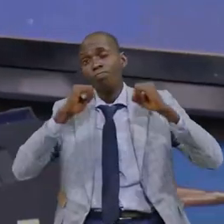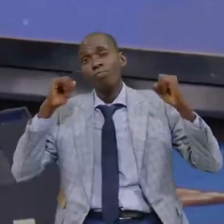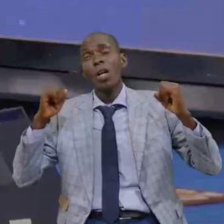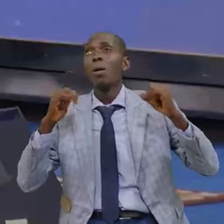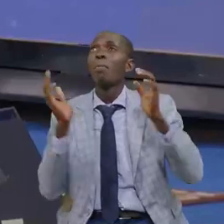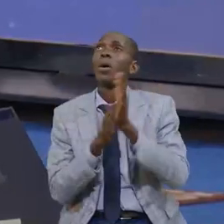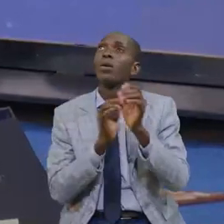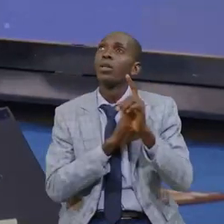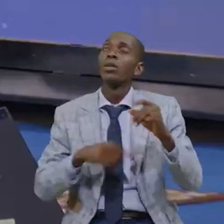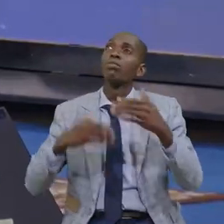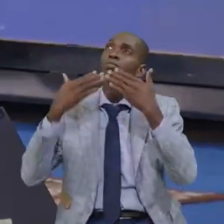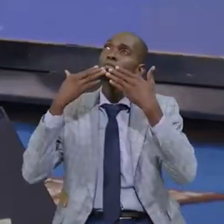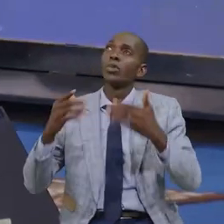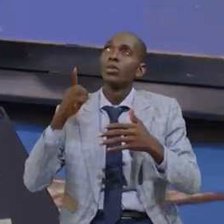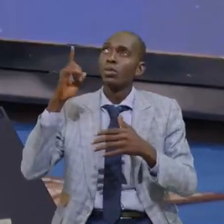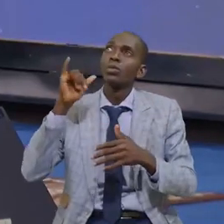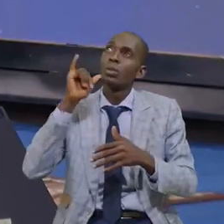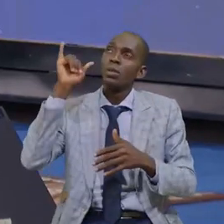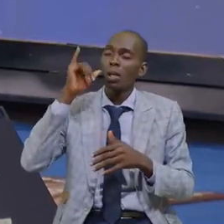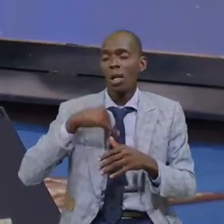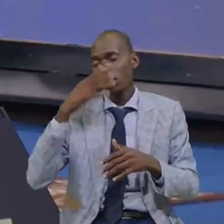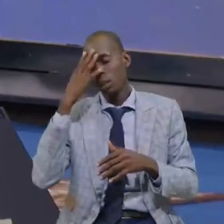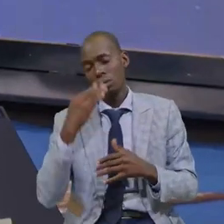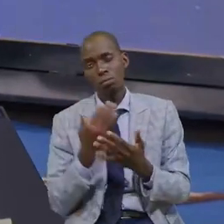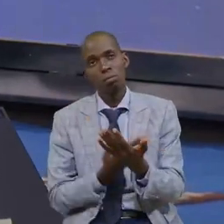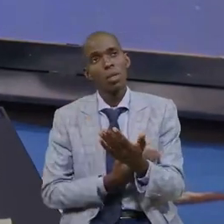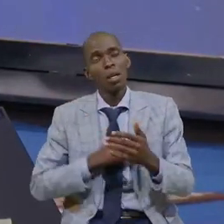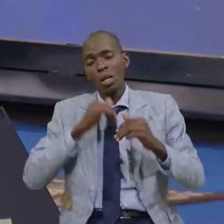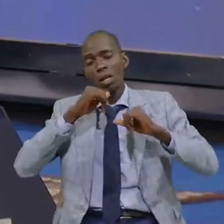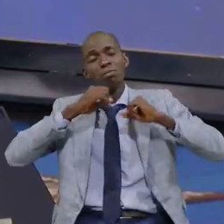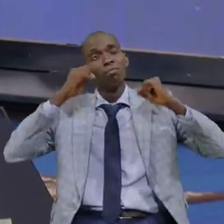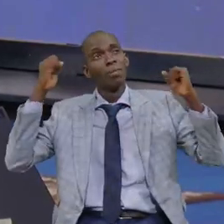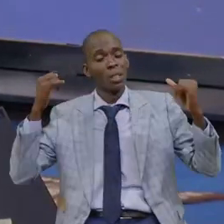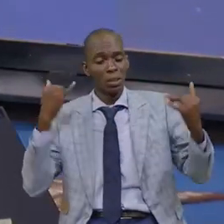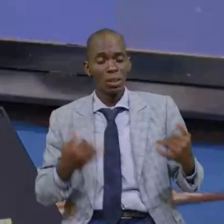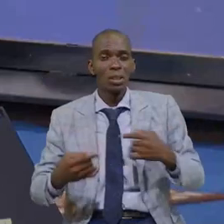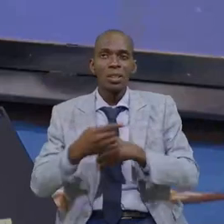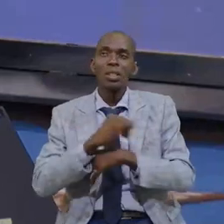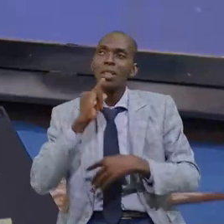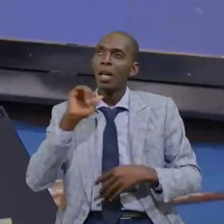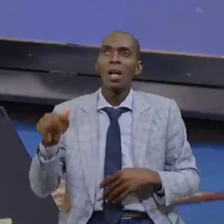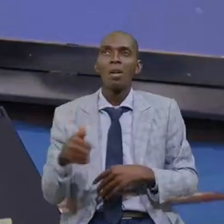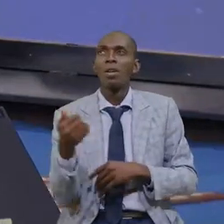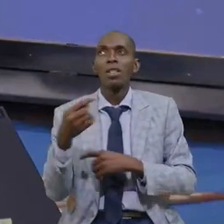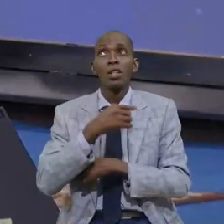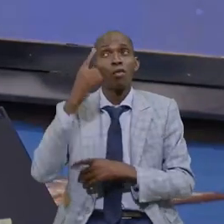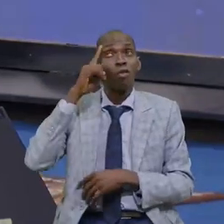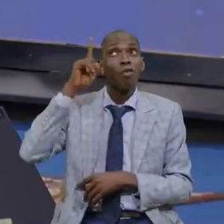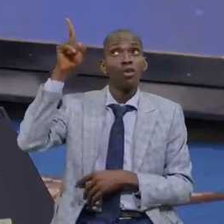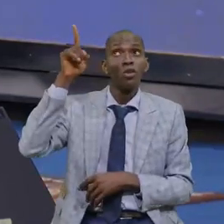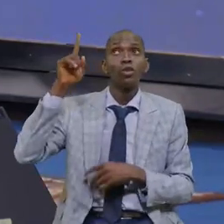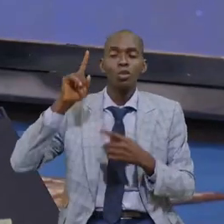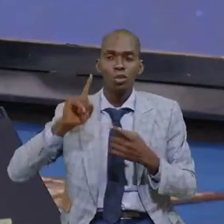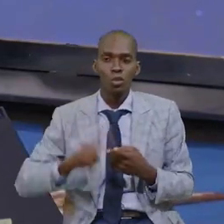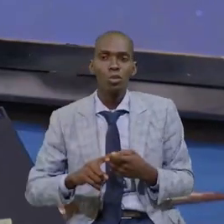à Dieu. Merci Seigneur, j'ai dormi hier nuit et je me suis réveillé maintenant ce matin et ce jour. C'est un autre jour pour